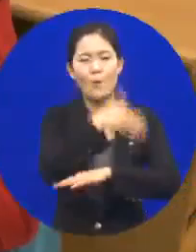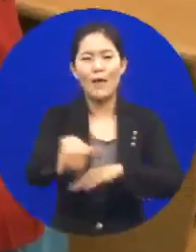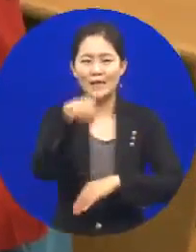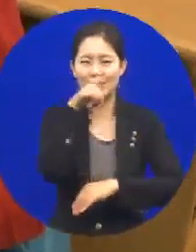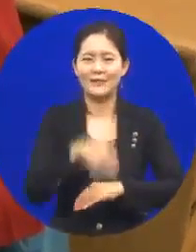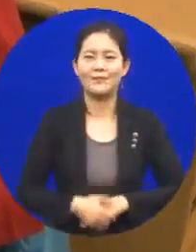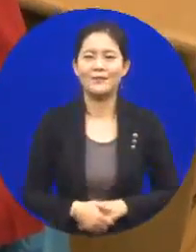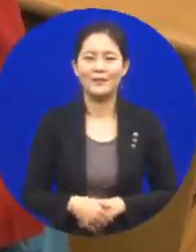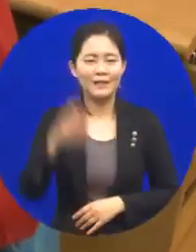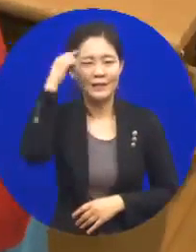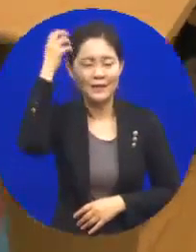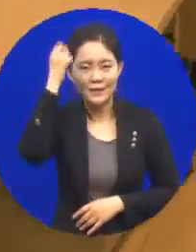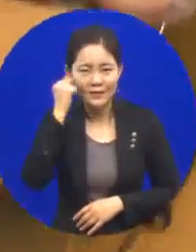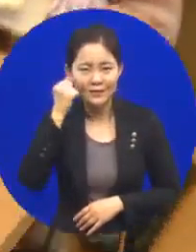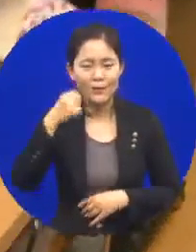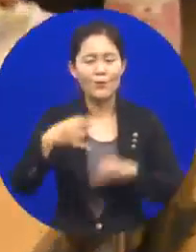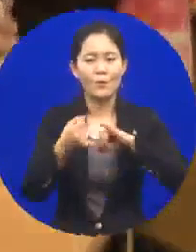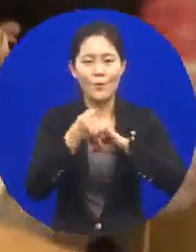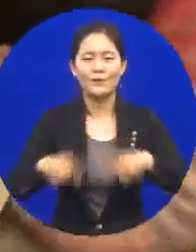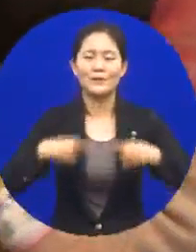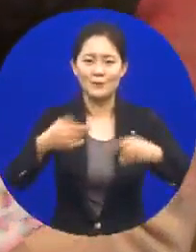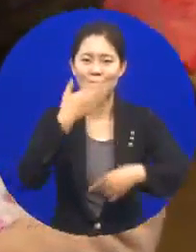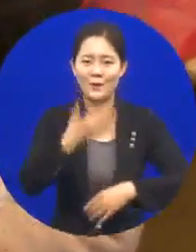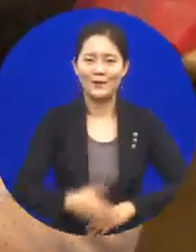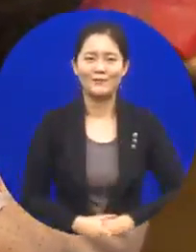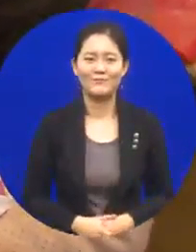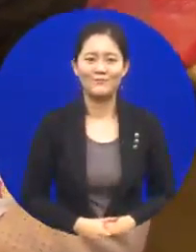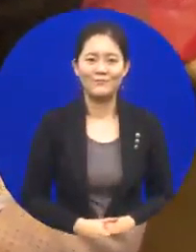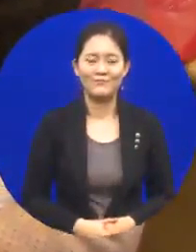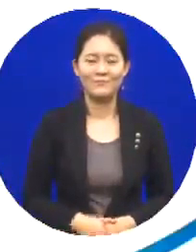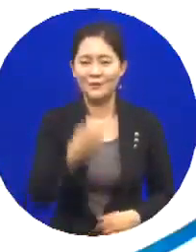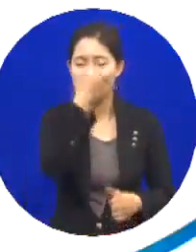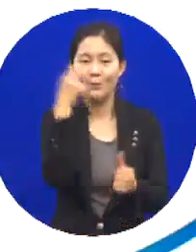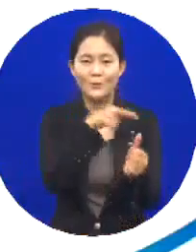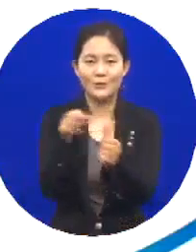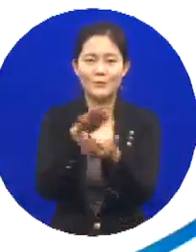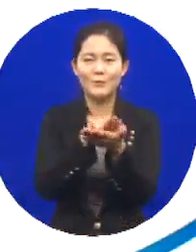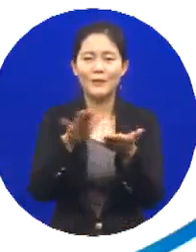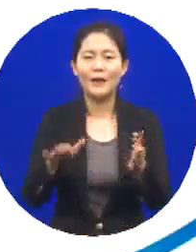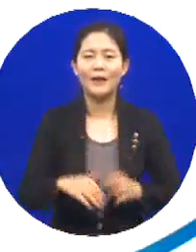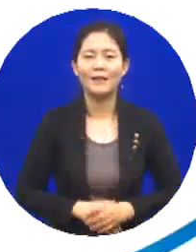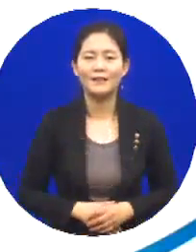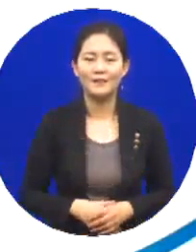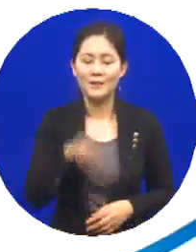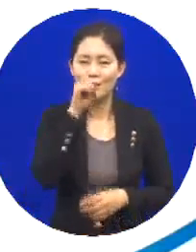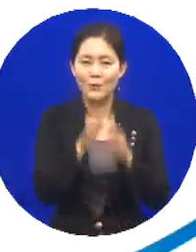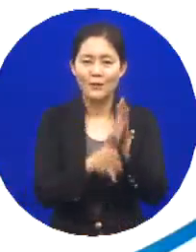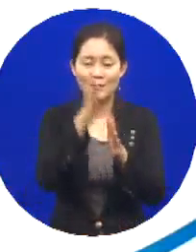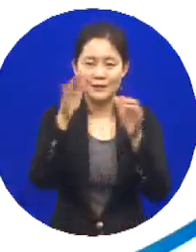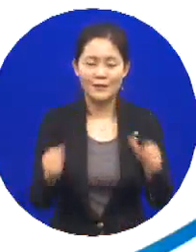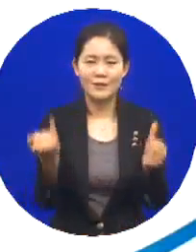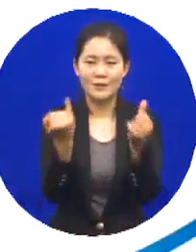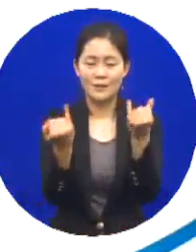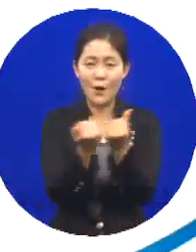계획되어 있다고 하니까요. 기억해 두셨다가 꼭 참여하시면 좋을 것 같습니다. 똑똑 정보입니다.